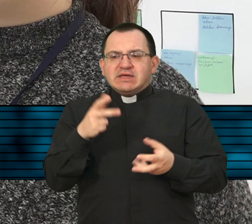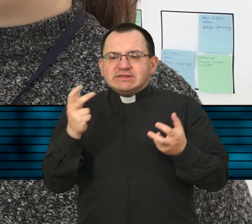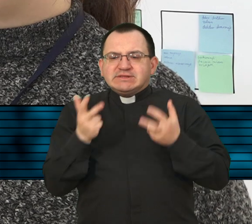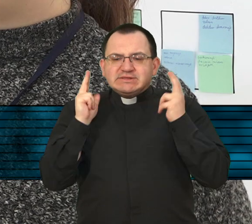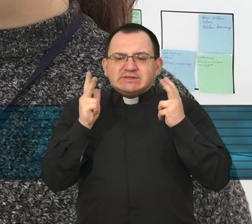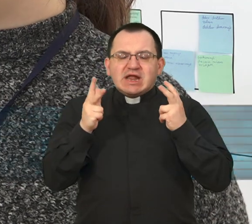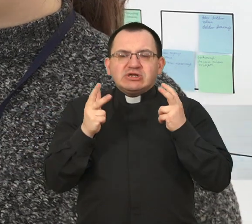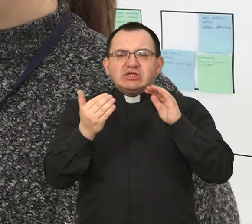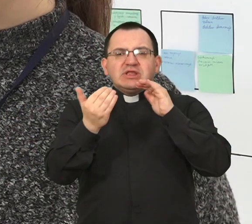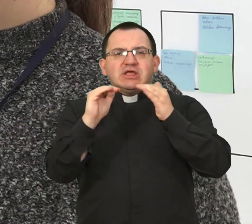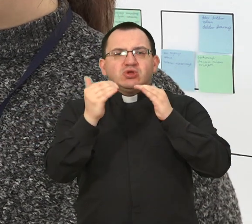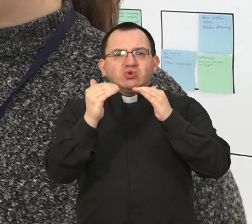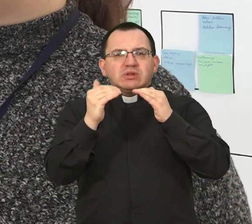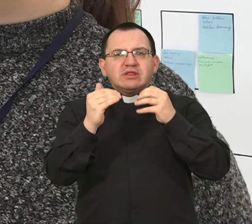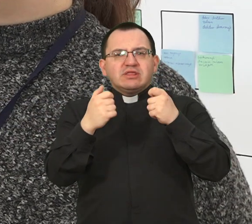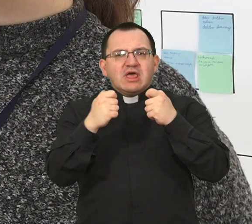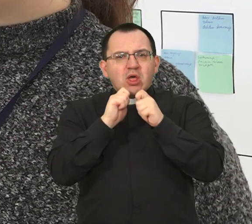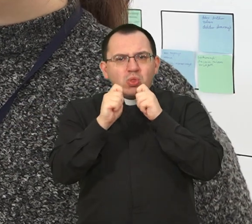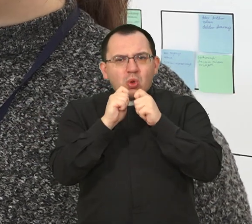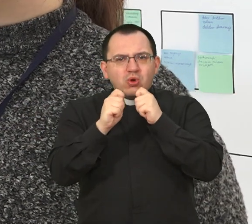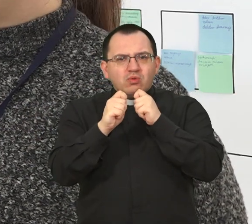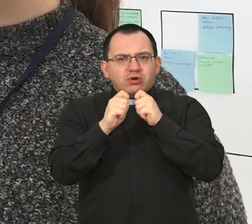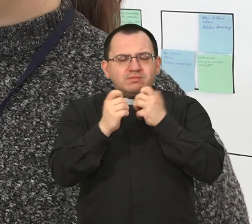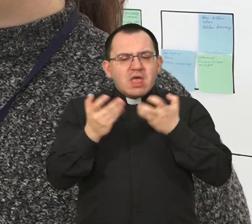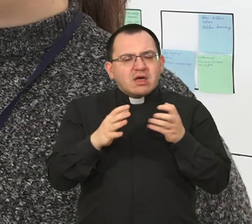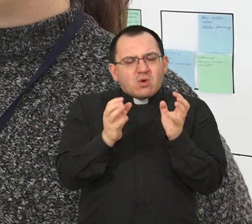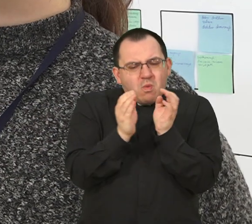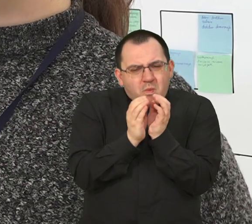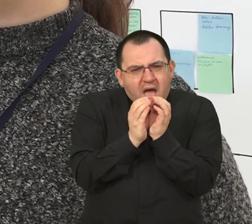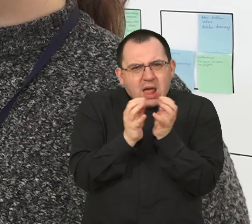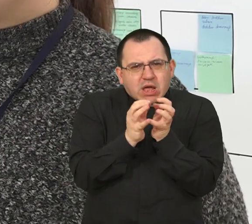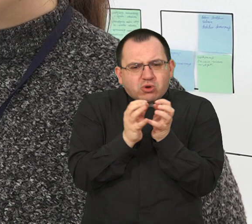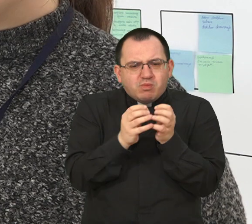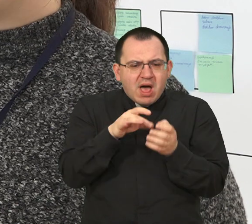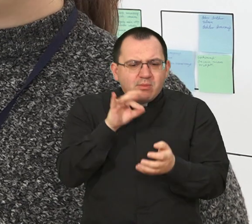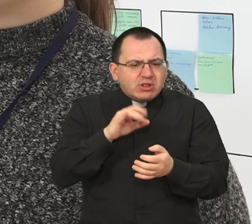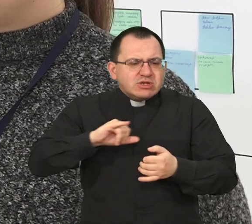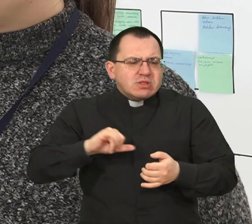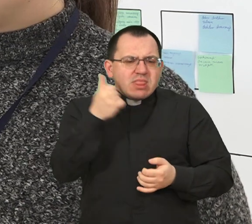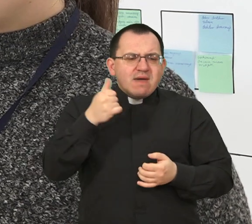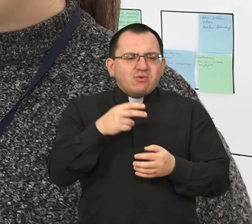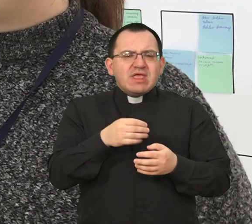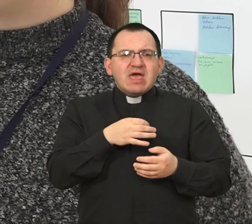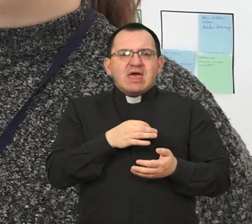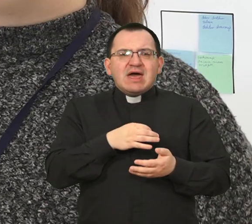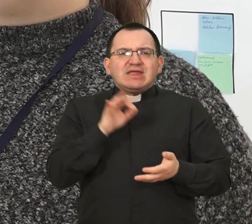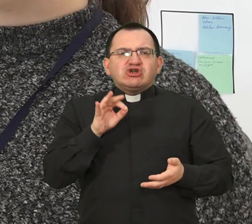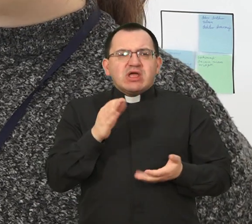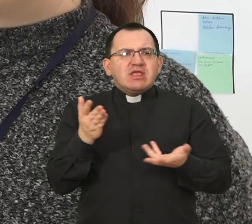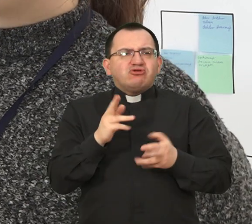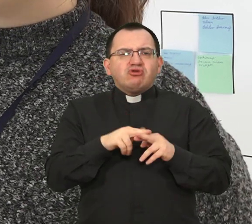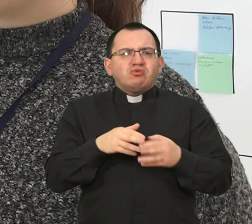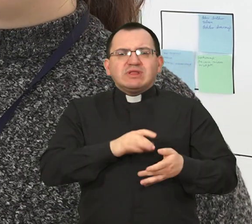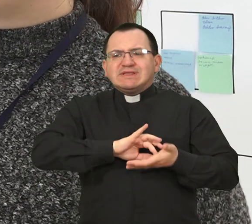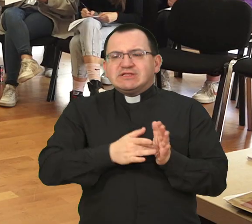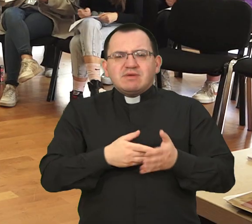zapravo uče kako u maloj grupi pronaći suglasje, kako pronaći najbolje rješenje koje će svima odgovarati.